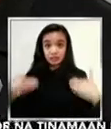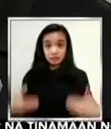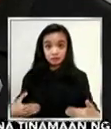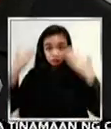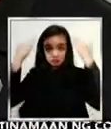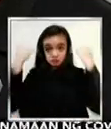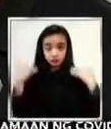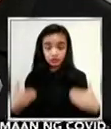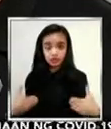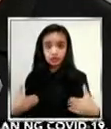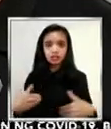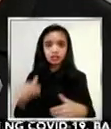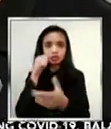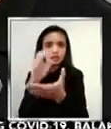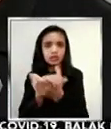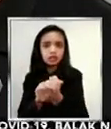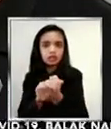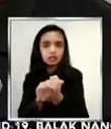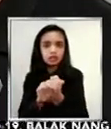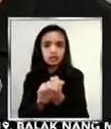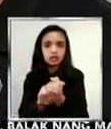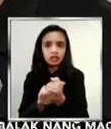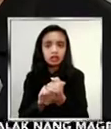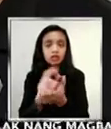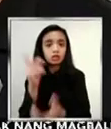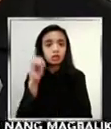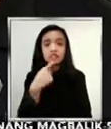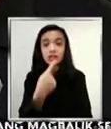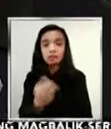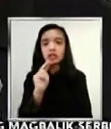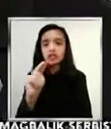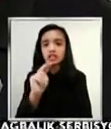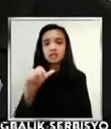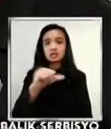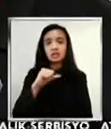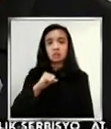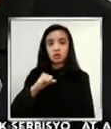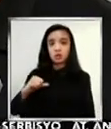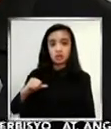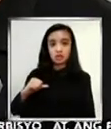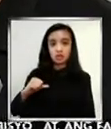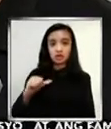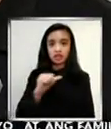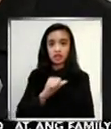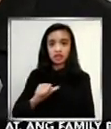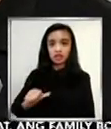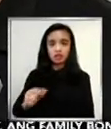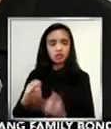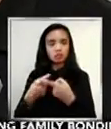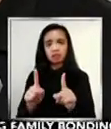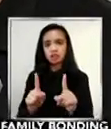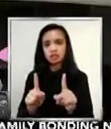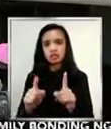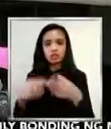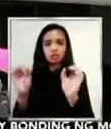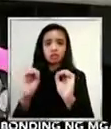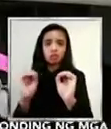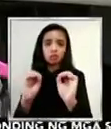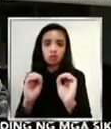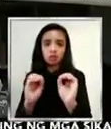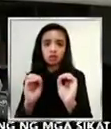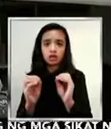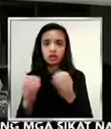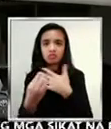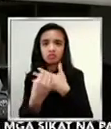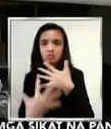Yun nga po, kailangan daw po siyang maoperahan. Ngunit wala po silang stock ng dugo. Kinukunan pa namin ng pahayag